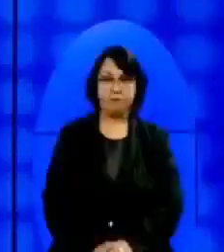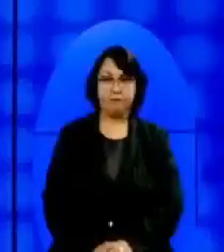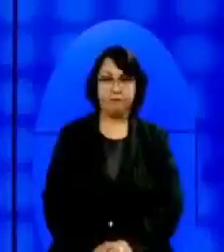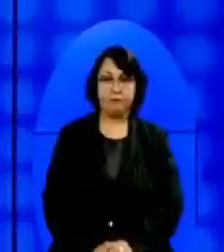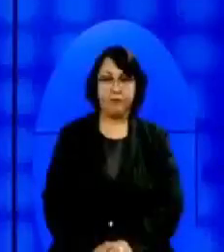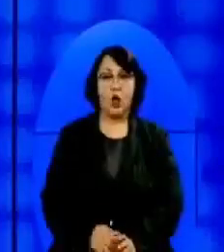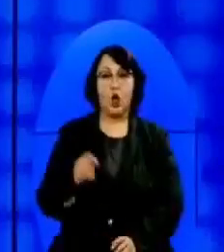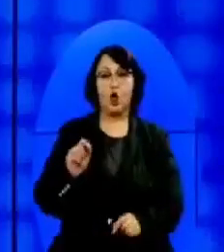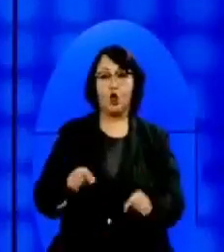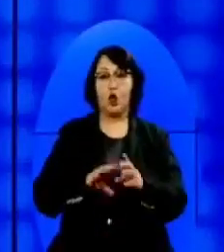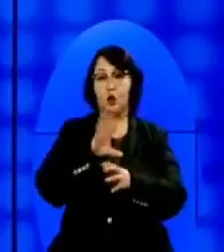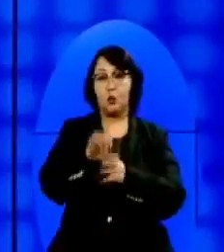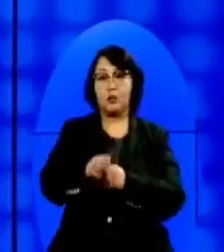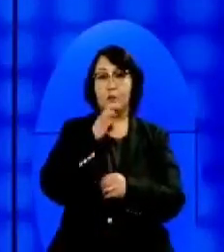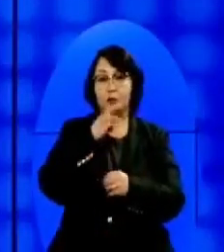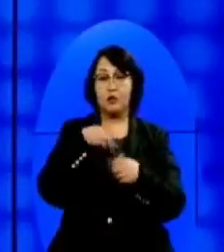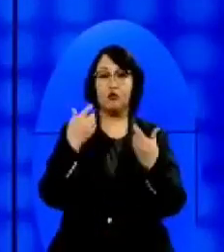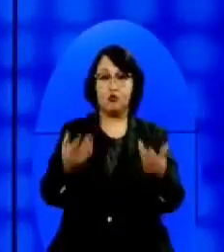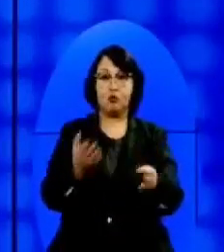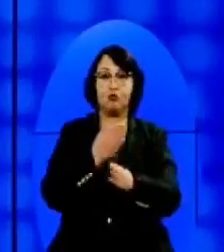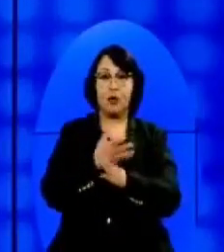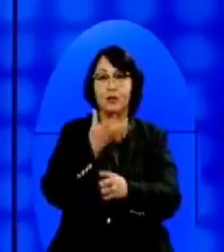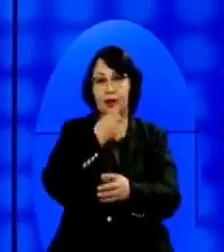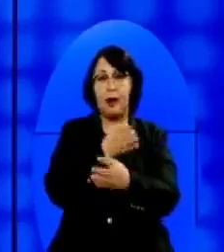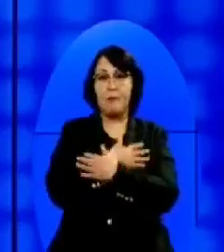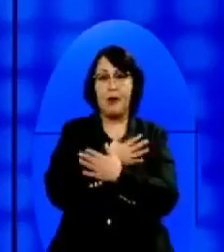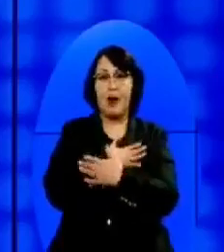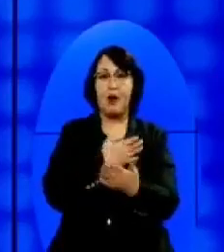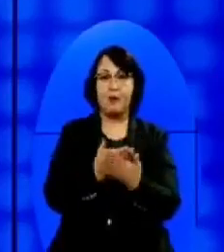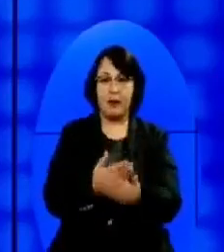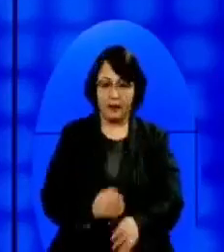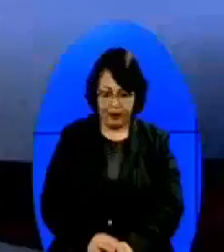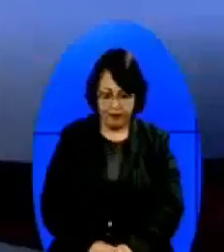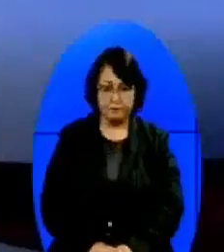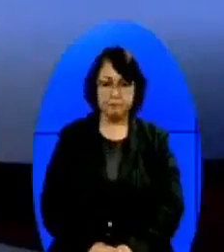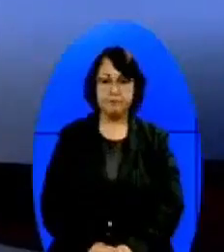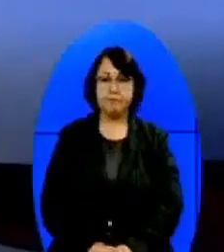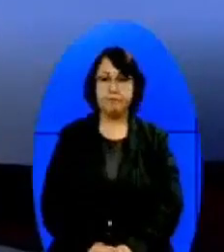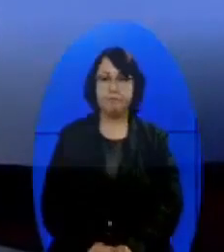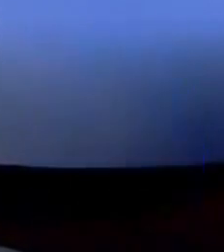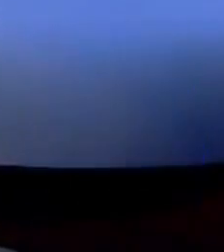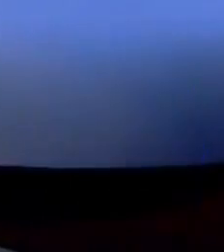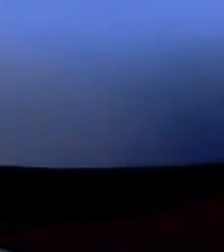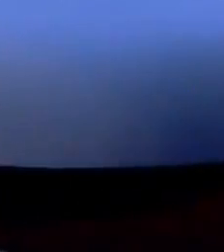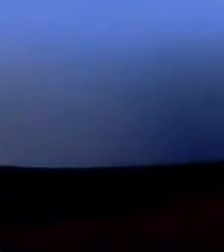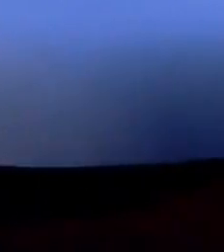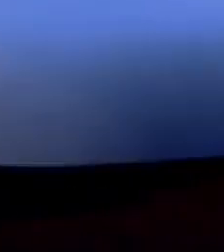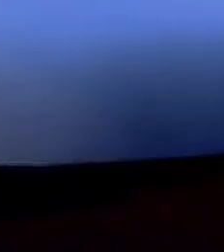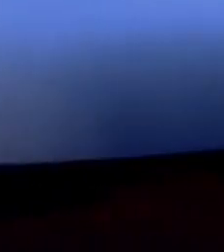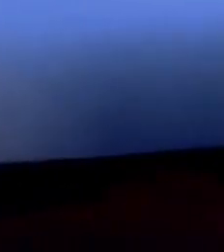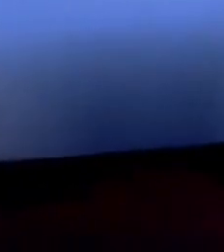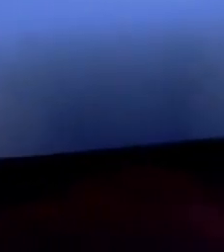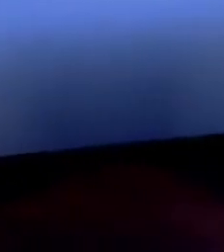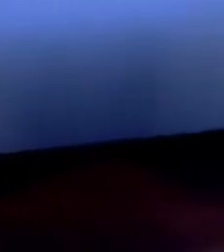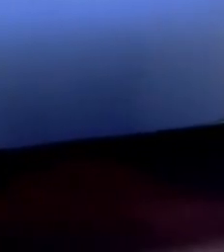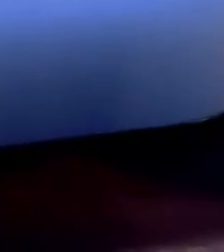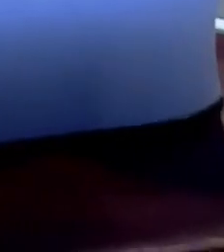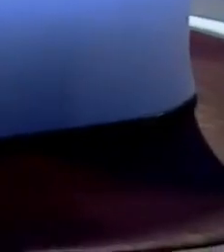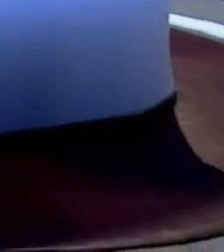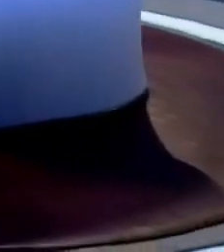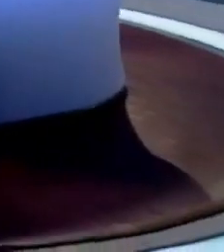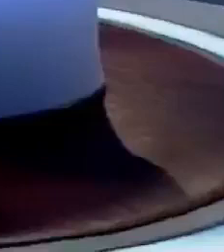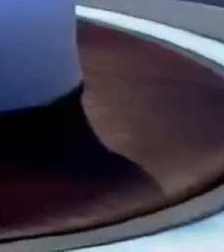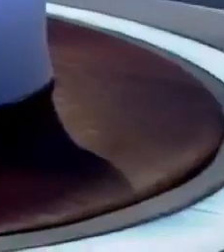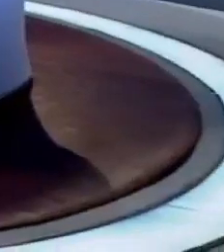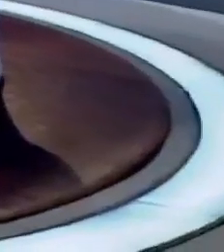Би та бүхэн өнөөдөр олон улсын хүрээнд өрнсөн онцлог үйл явдлуудын мэдээллээс танилцууллаа. Олон улсын мэдээллийг та бүхэнд манай орчуулагч редакторын хамгаалал